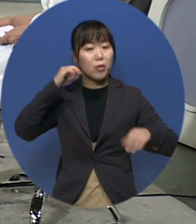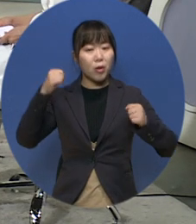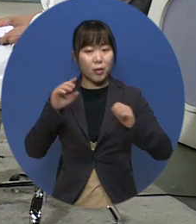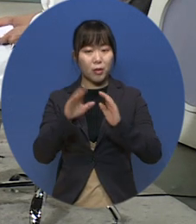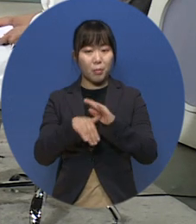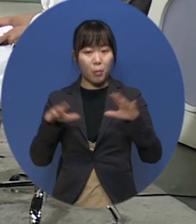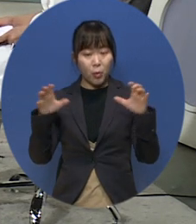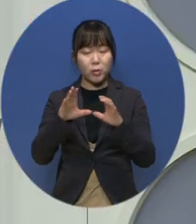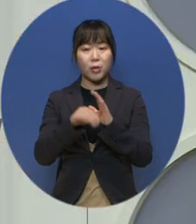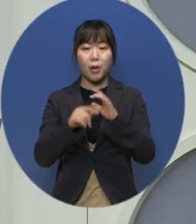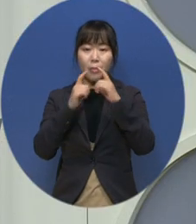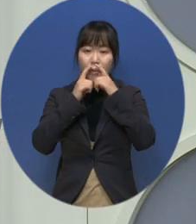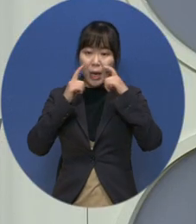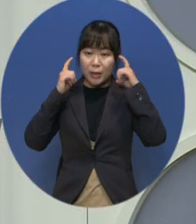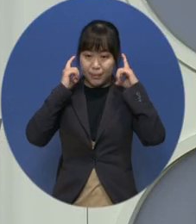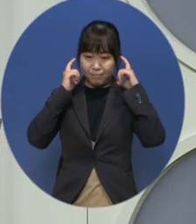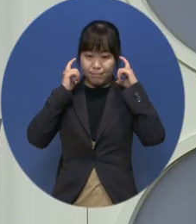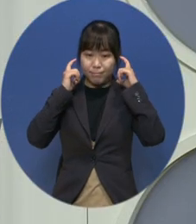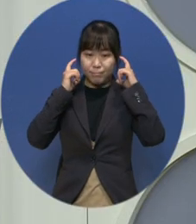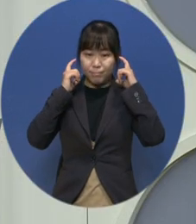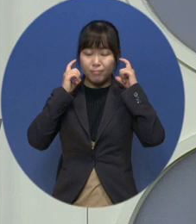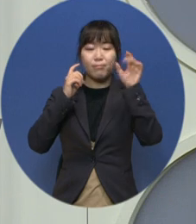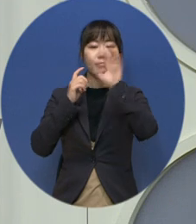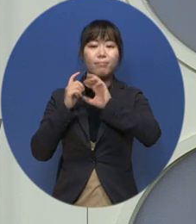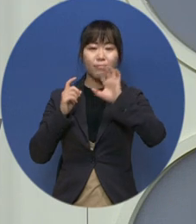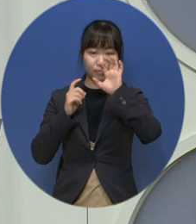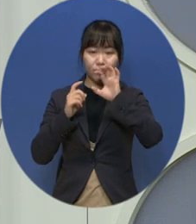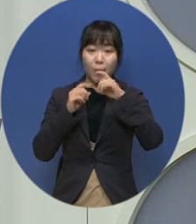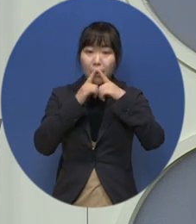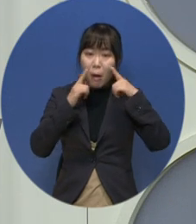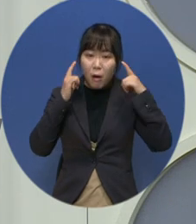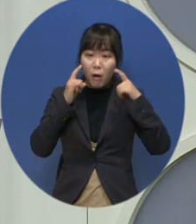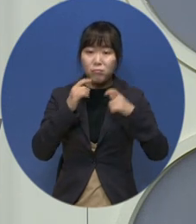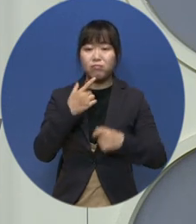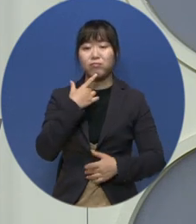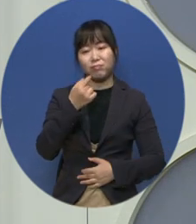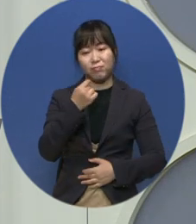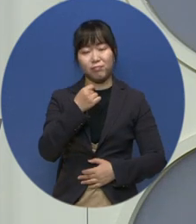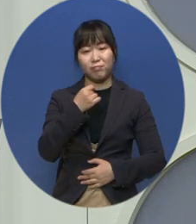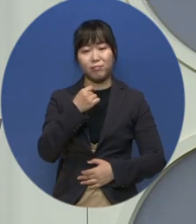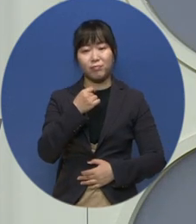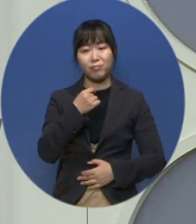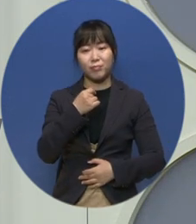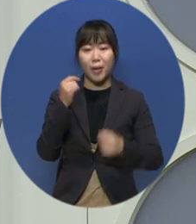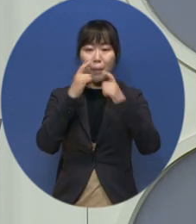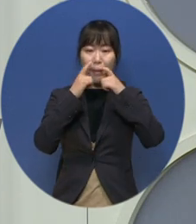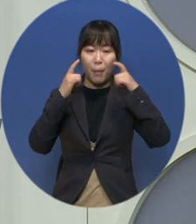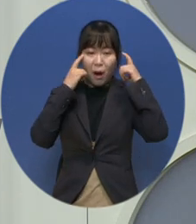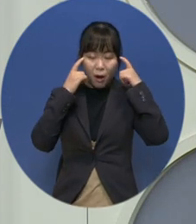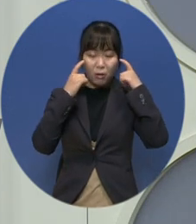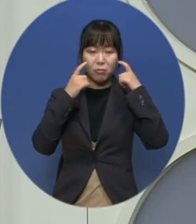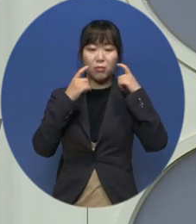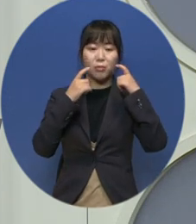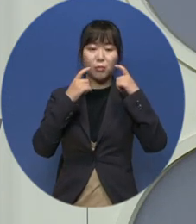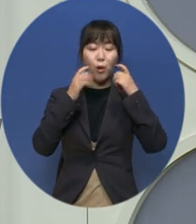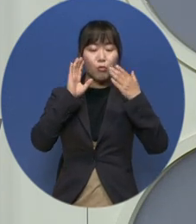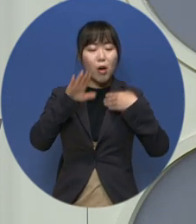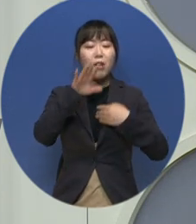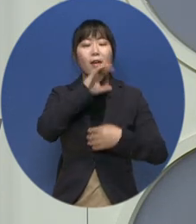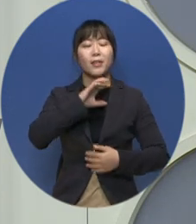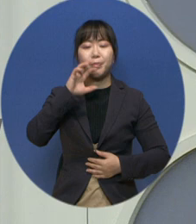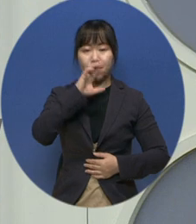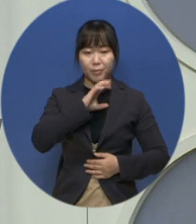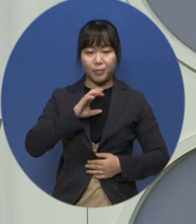모였을 때 마스크를 쓰고 연습을 했고요. 마스크를 쓰고? 네, 마스크를 쓰고 이제 연습을 하고 그랬는데